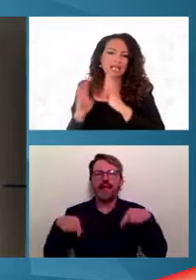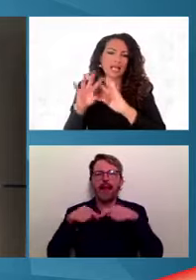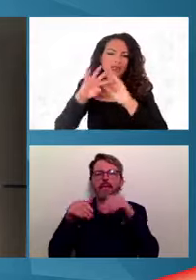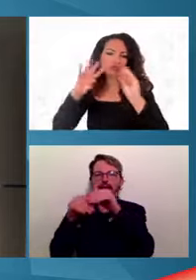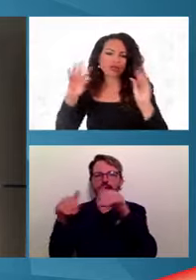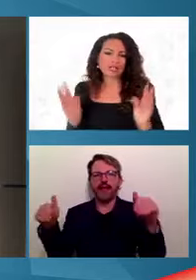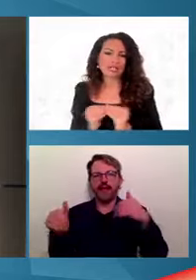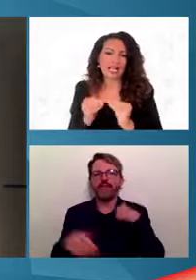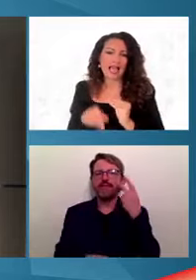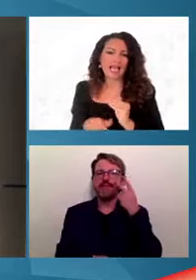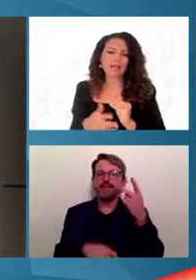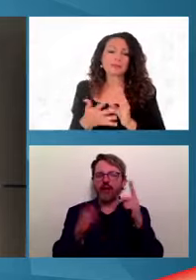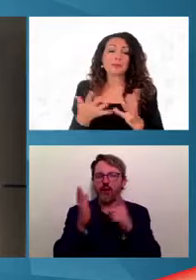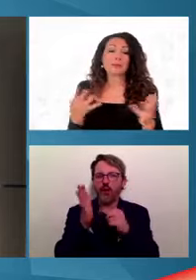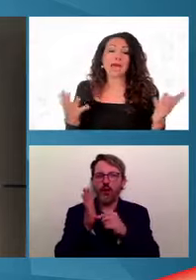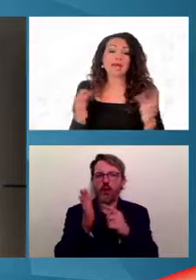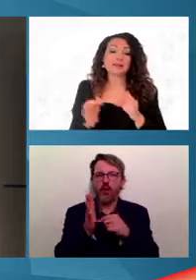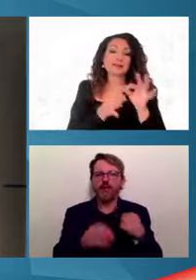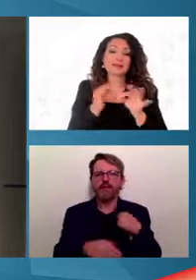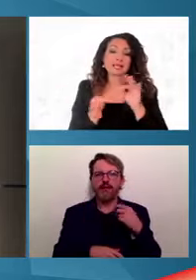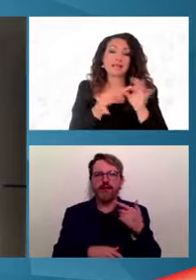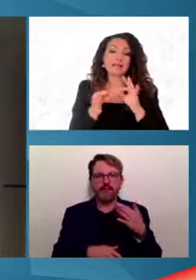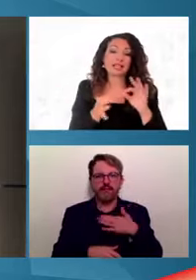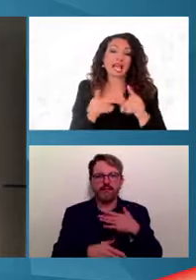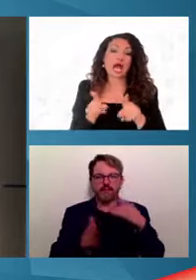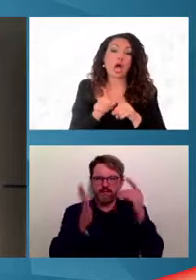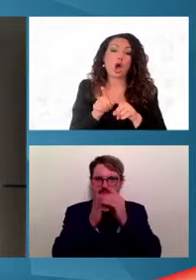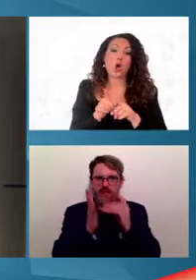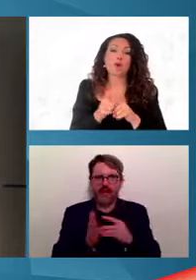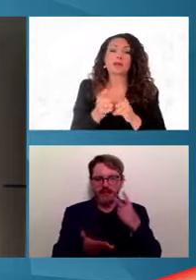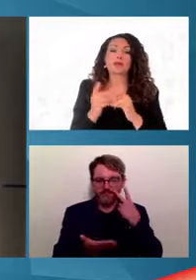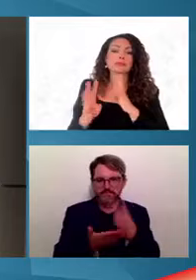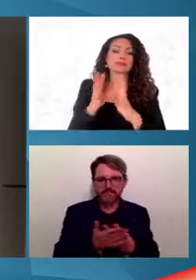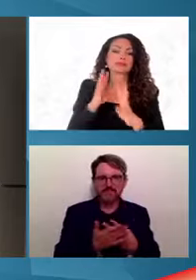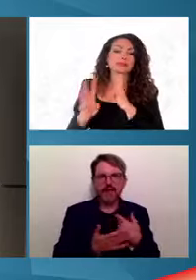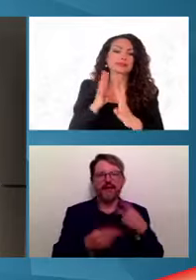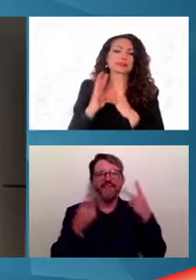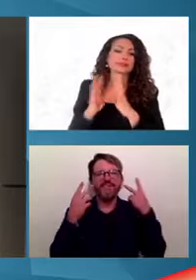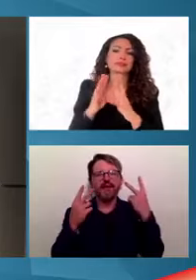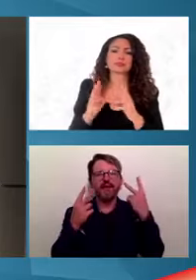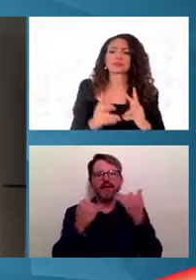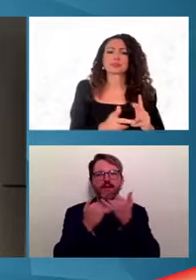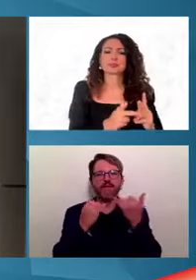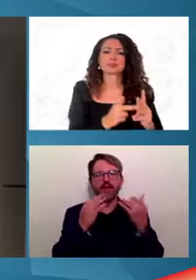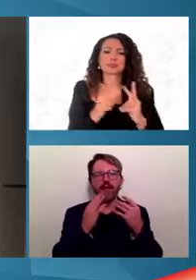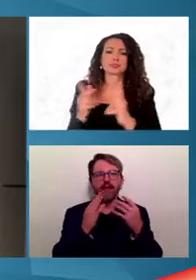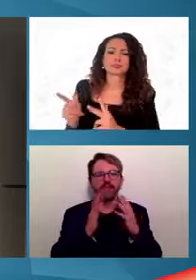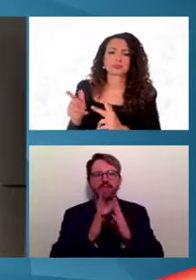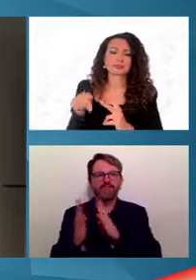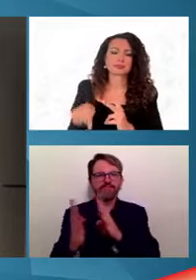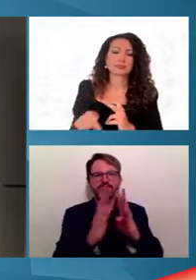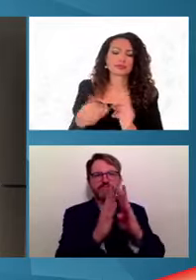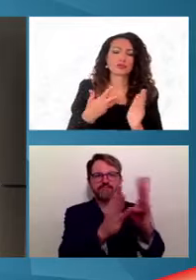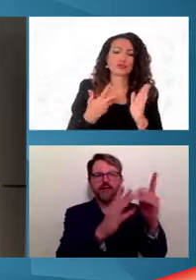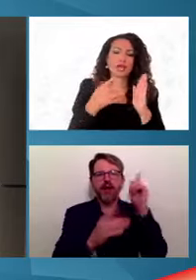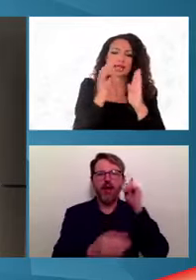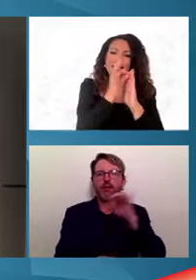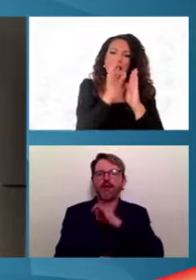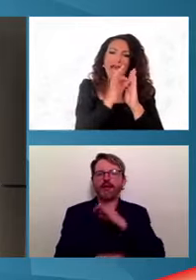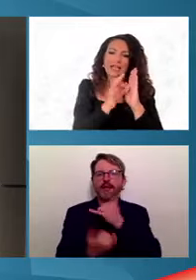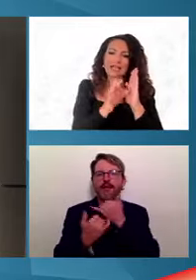oft aus unseren Daten, wie wichtig die Ströme sind und wie interessant sich die Menschen auch bewegen.